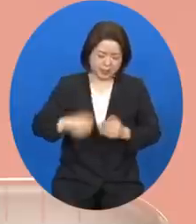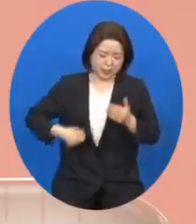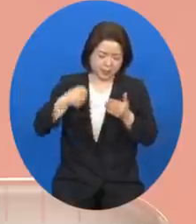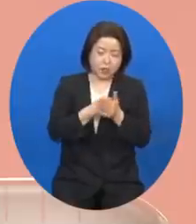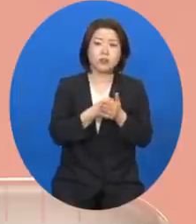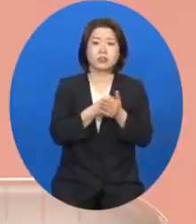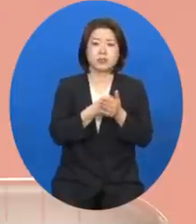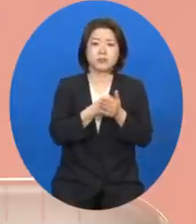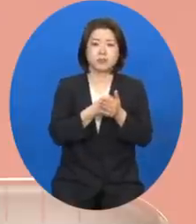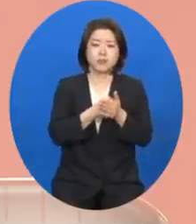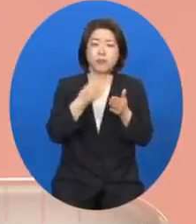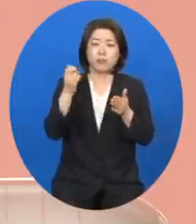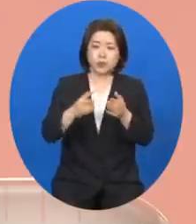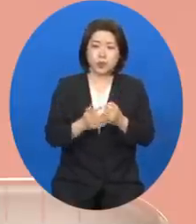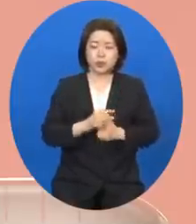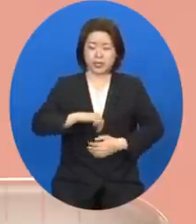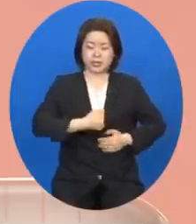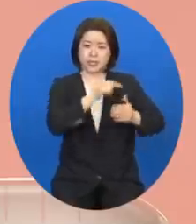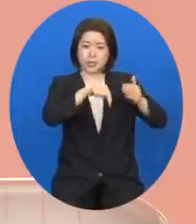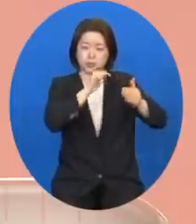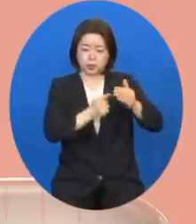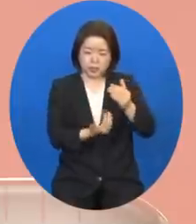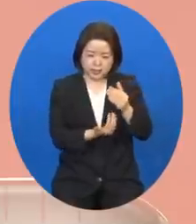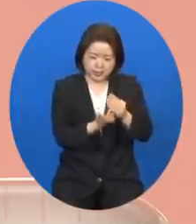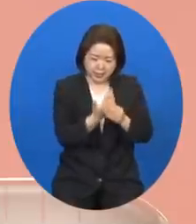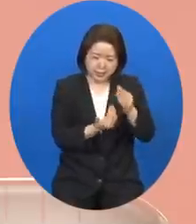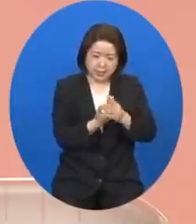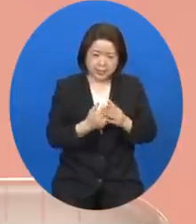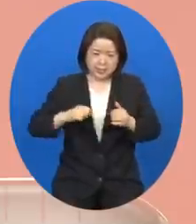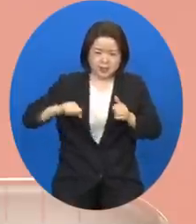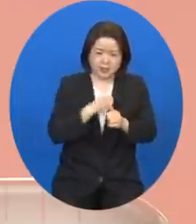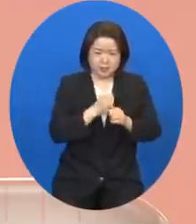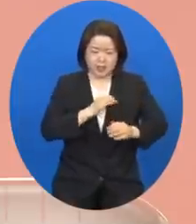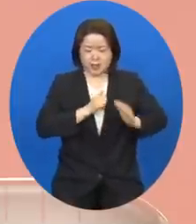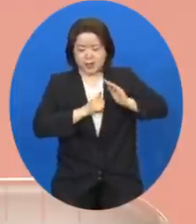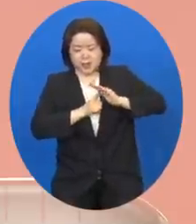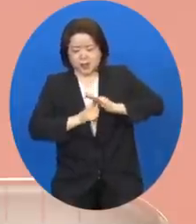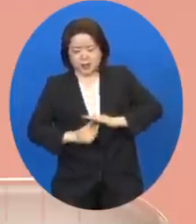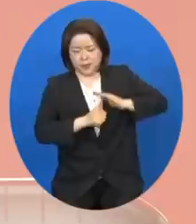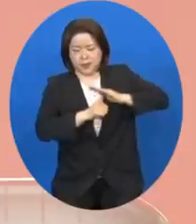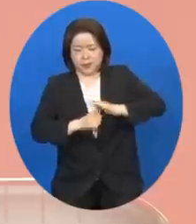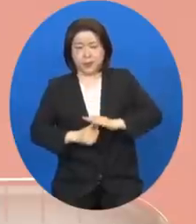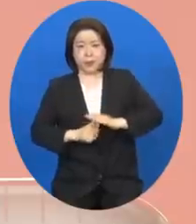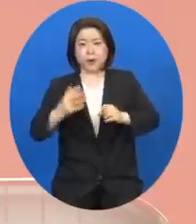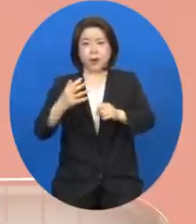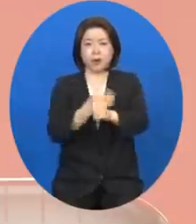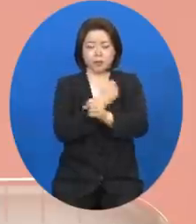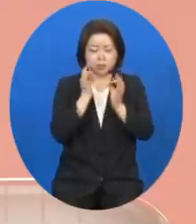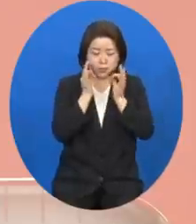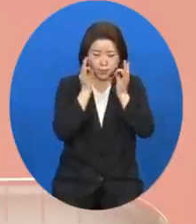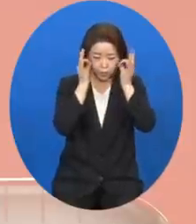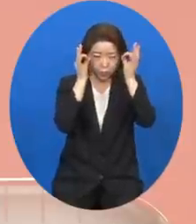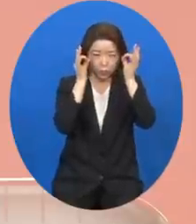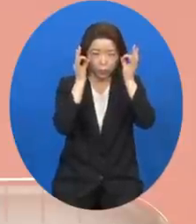결심과, 그리고 자기 속에서 일어나는 그 폭력을 억제하려는 엄청난 노력이 있었기